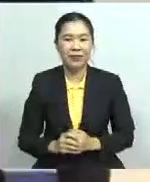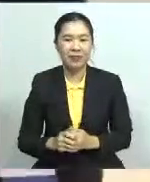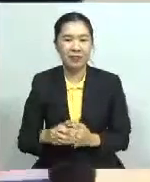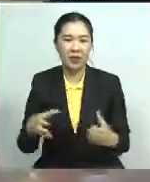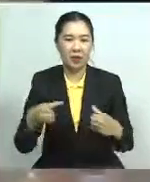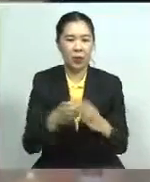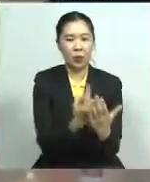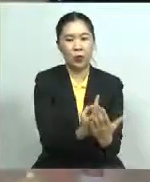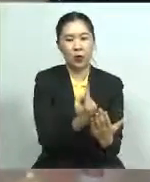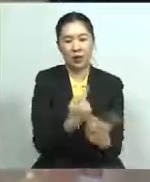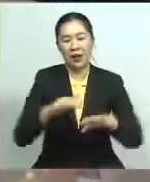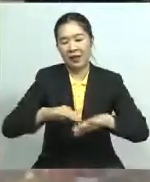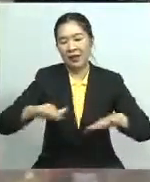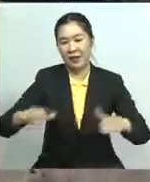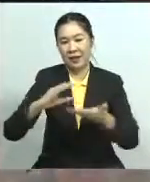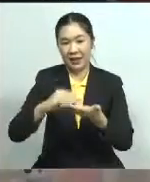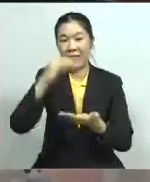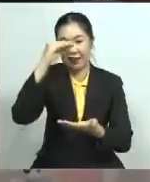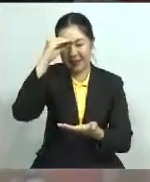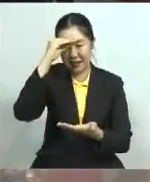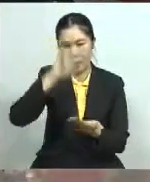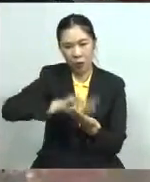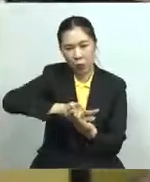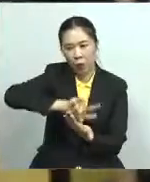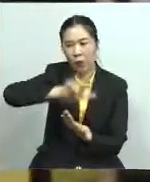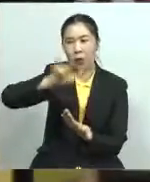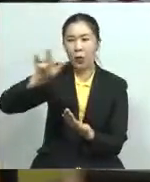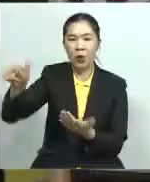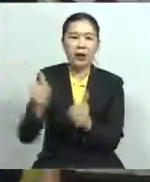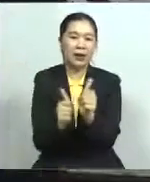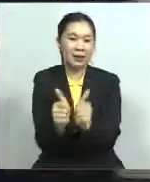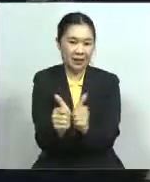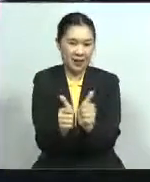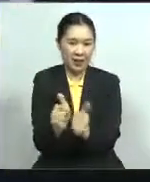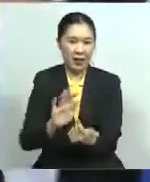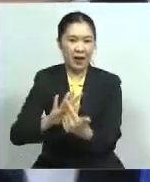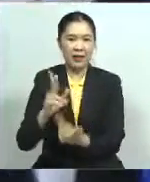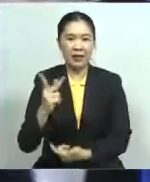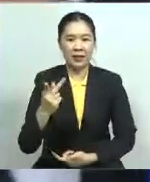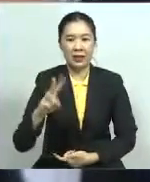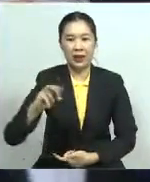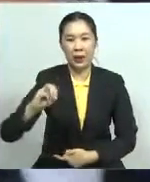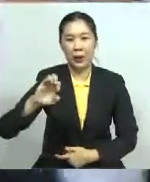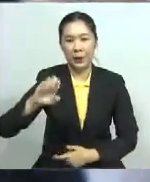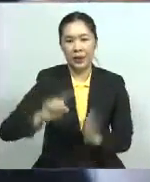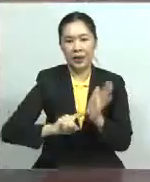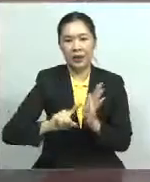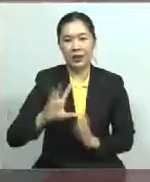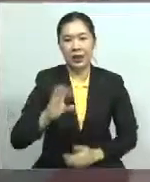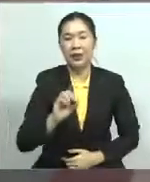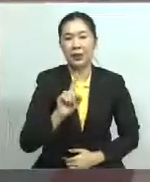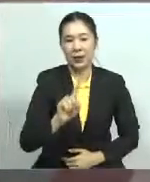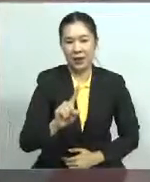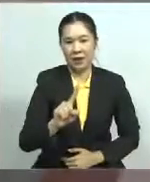ซึ่งคณะผู้แทนไทยและน้องๆตัวแทนประเทศไทยที่เดินทางไปแข่งขันเคมีโอลิมปิกระหว่างประเทศครั้งที่